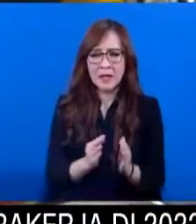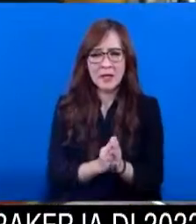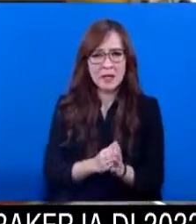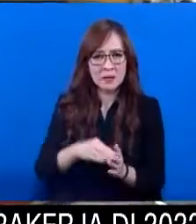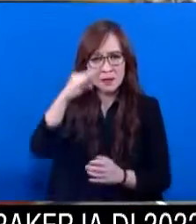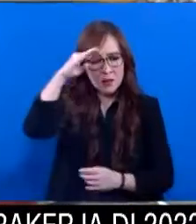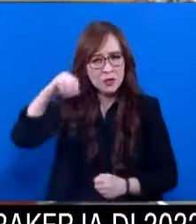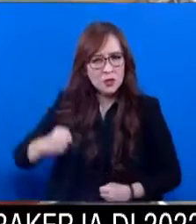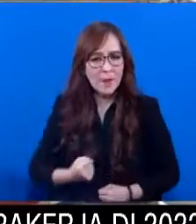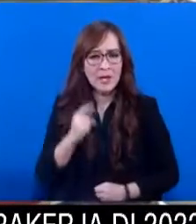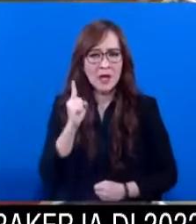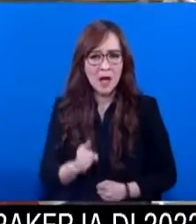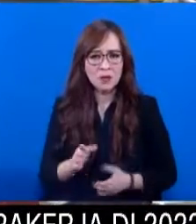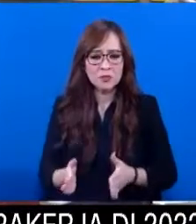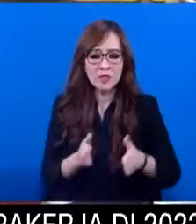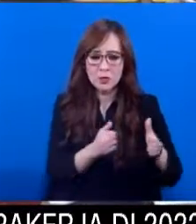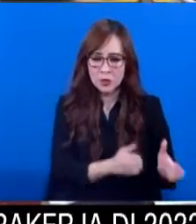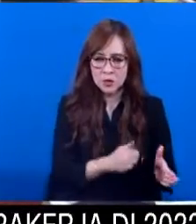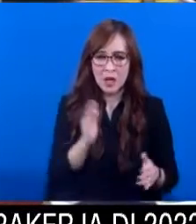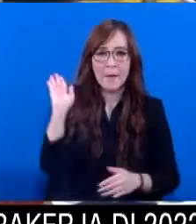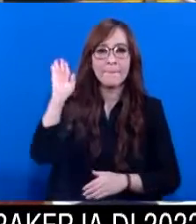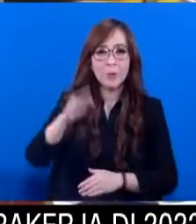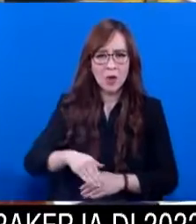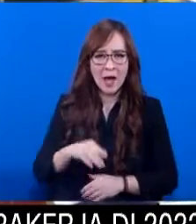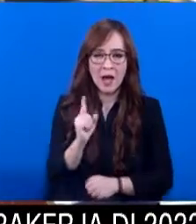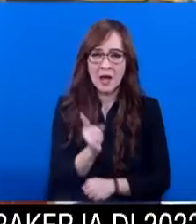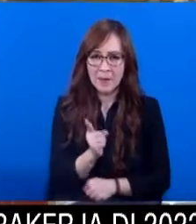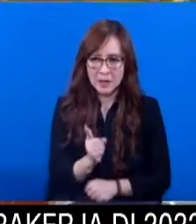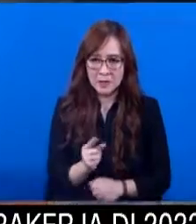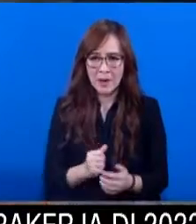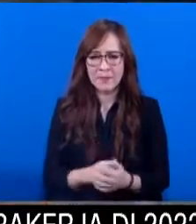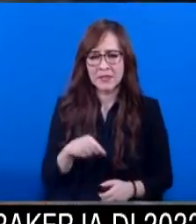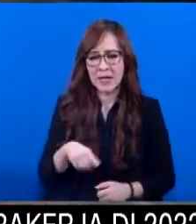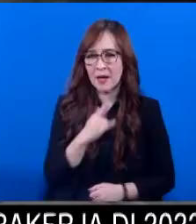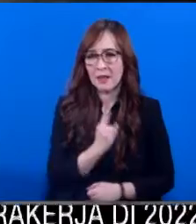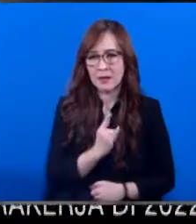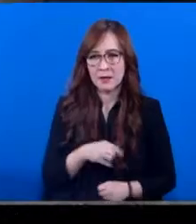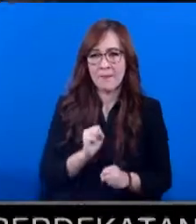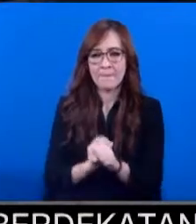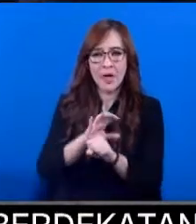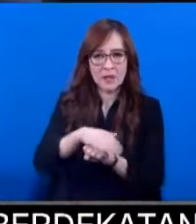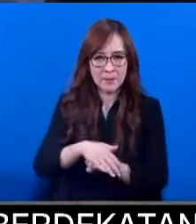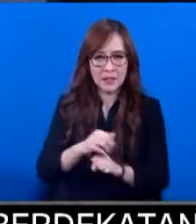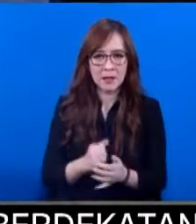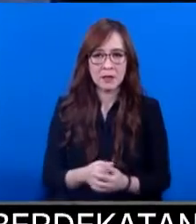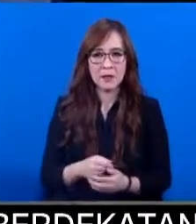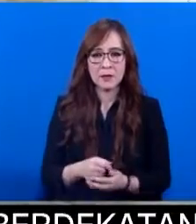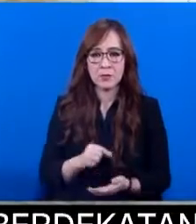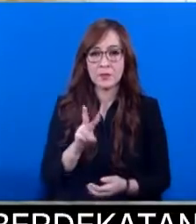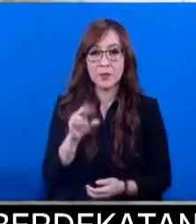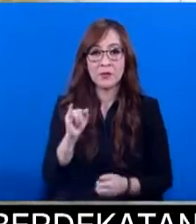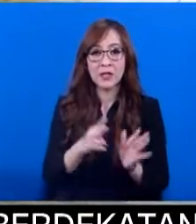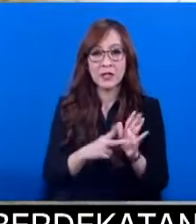harus menunda kepulangannya ke tanah air lantaran situasi yang serba tak menentu. Frida yang sudah 12 tahun tinggal di Afrika Selatan